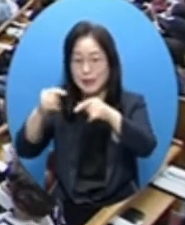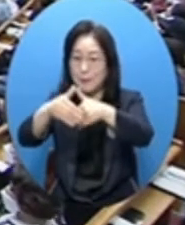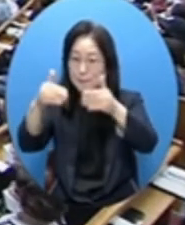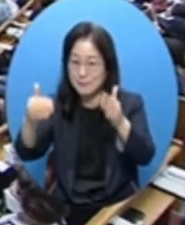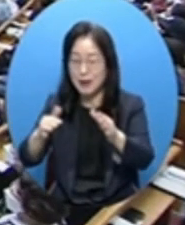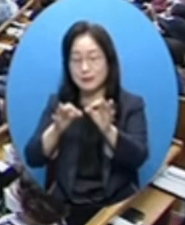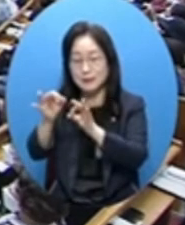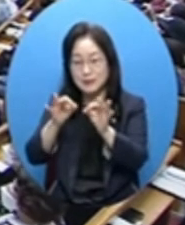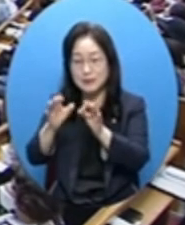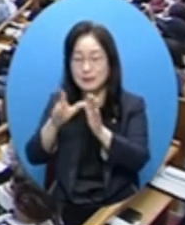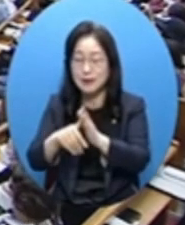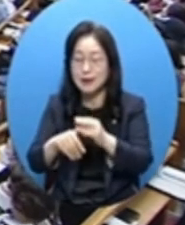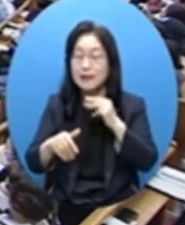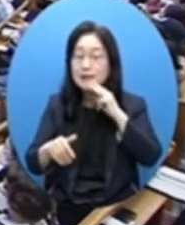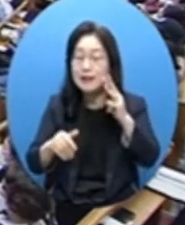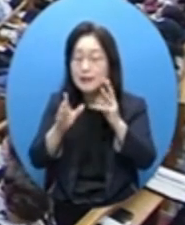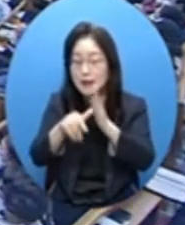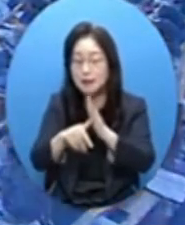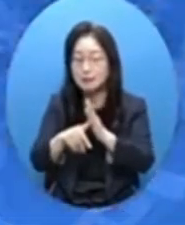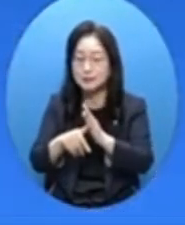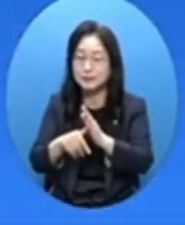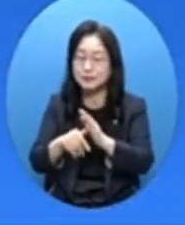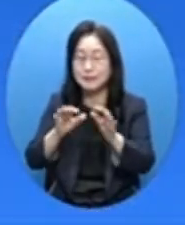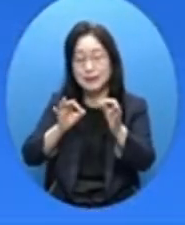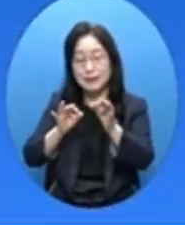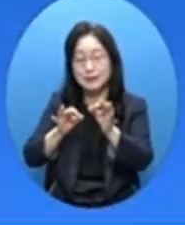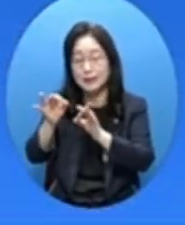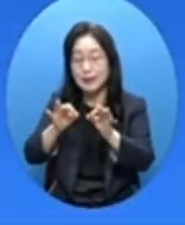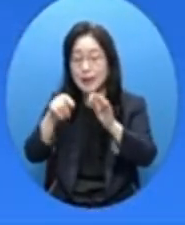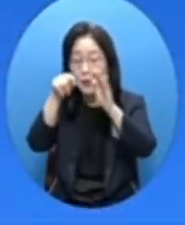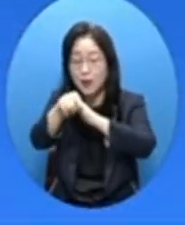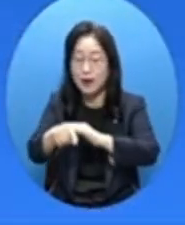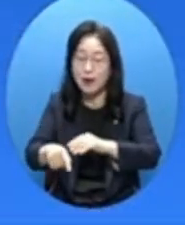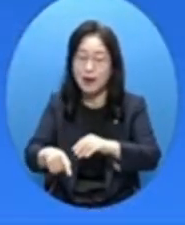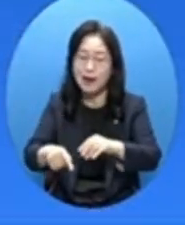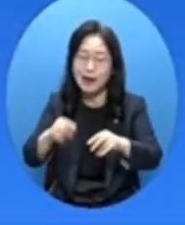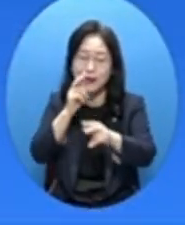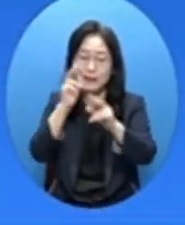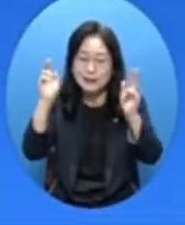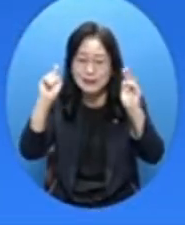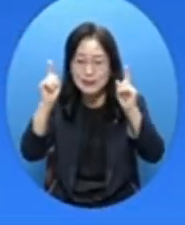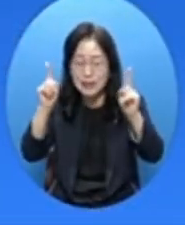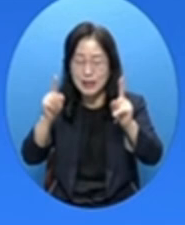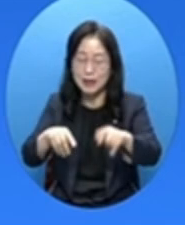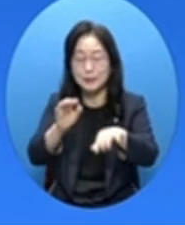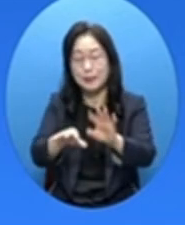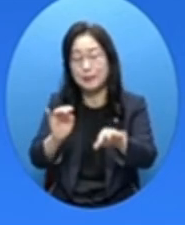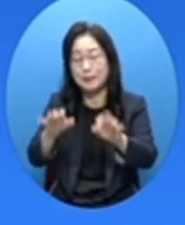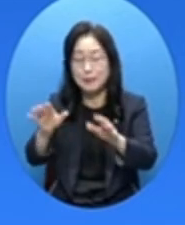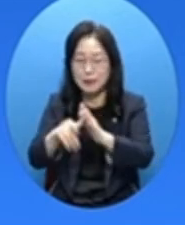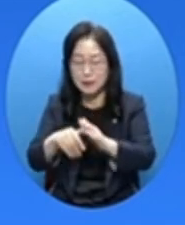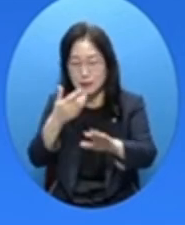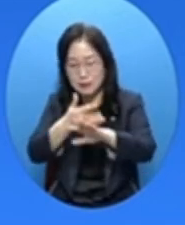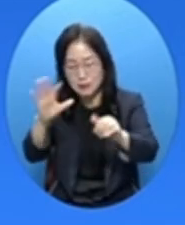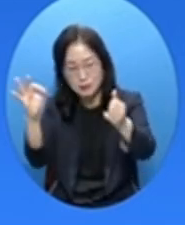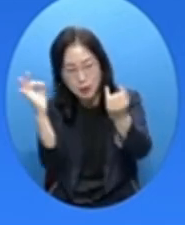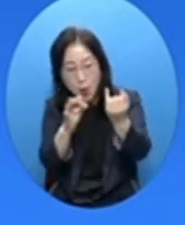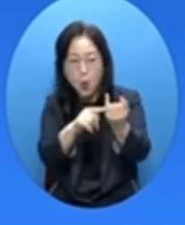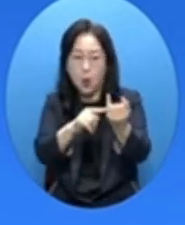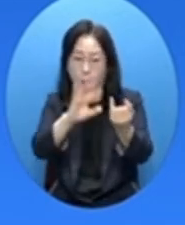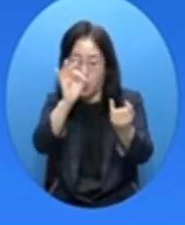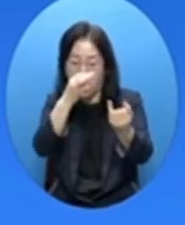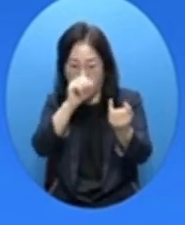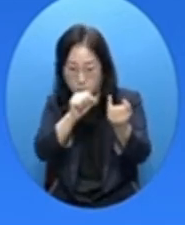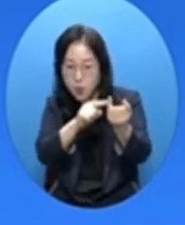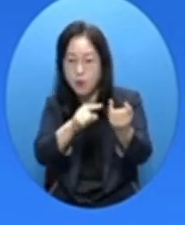살 때 어머니 가게에 나가서 장난감 피아노를 치는데 사람들이 얘 음악적인 소질이 있는 거 같으니까 음악을